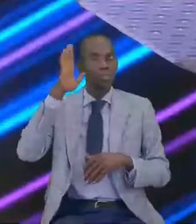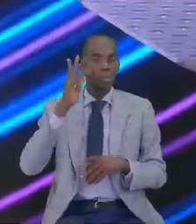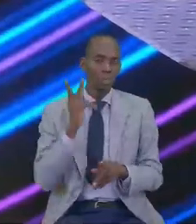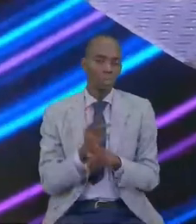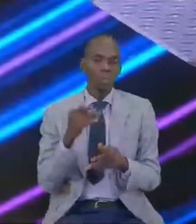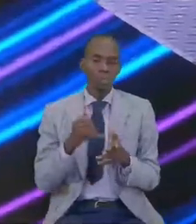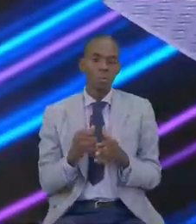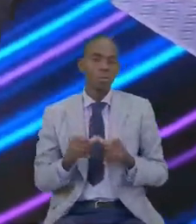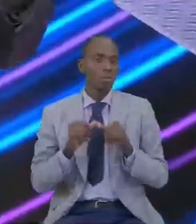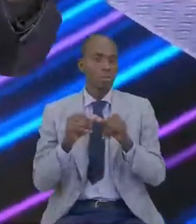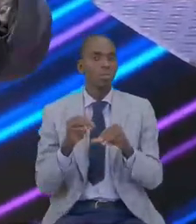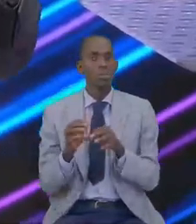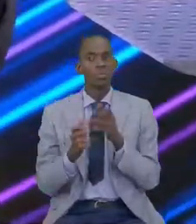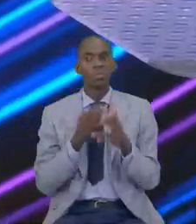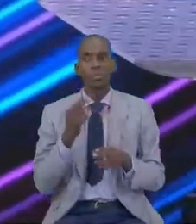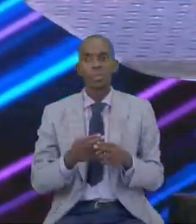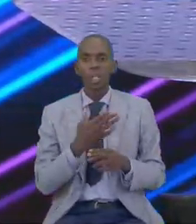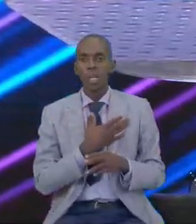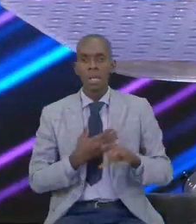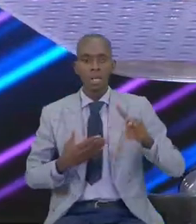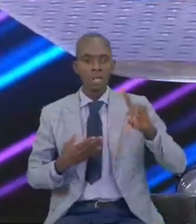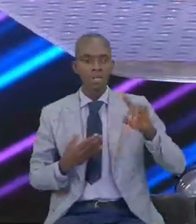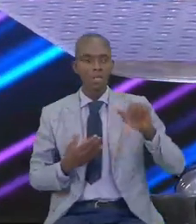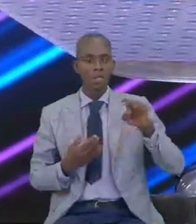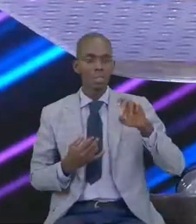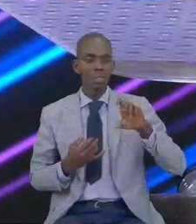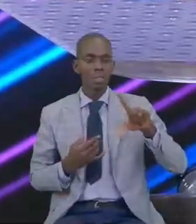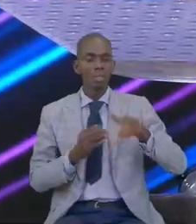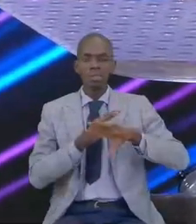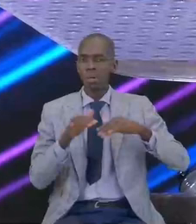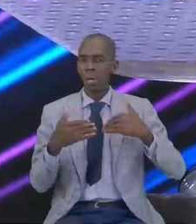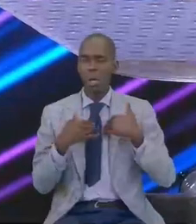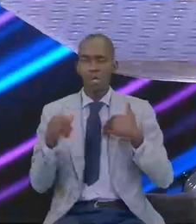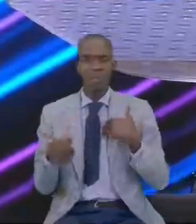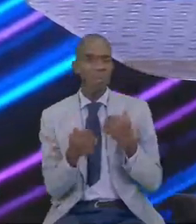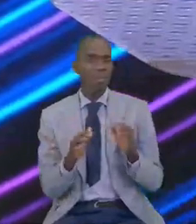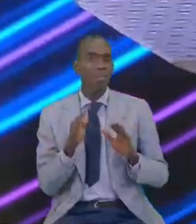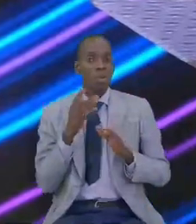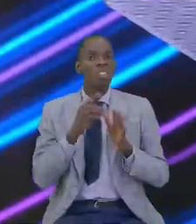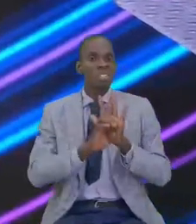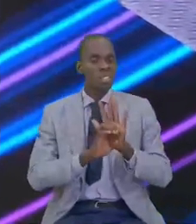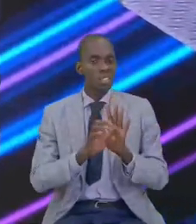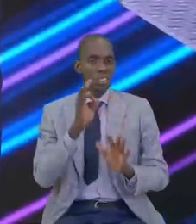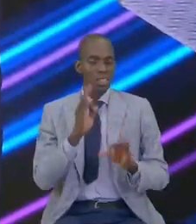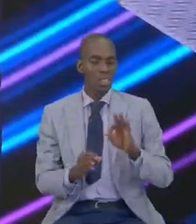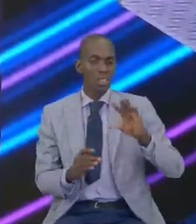Jésus. Et Daniel n'avait aucune crainte. Et si Daniel avait craint